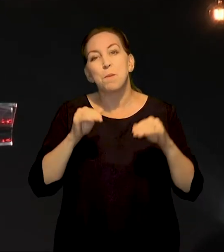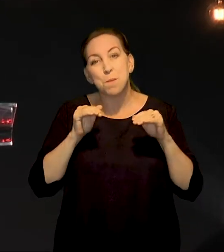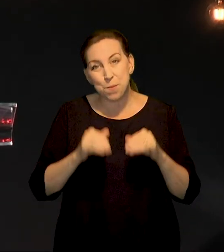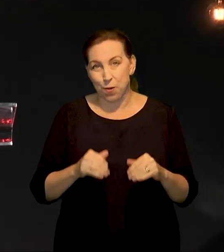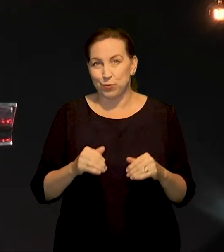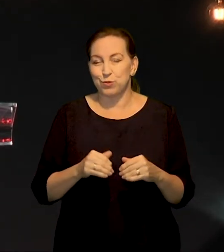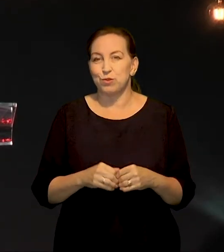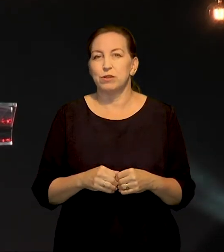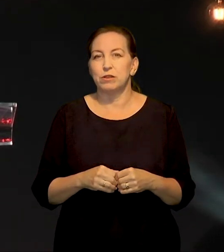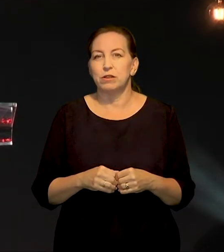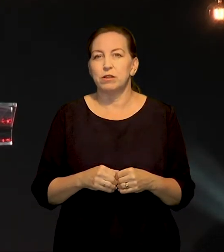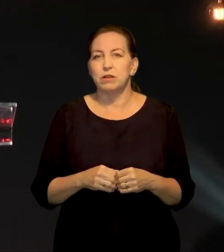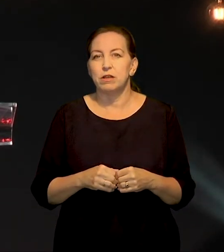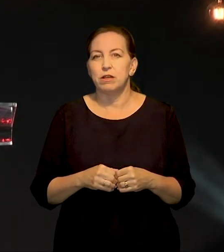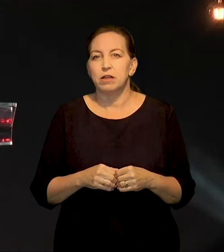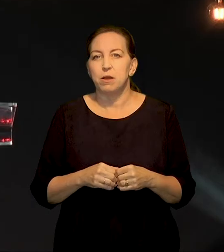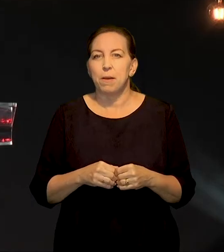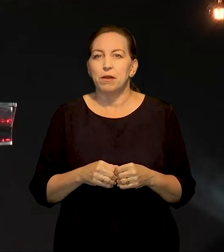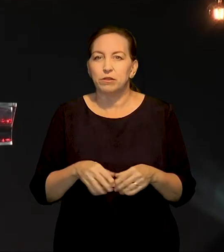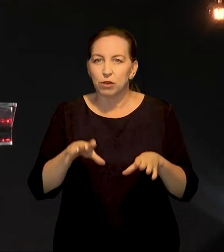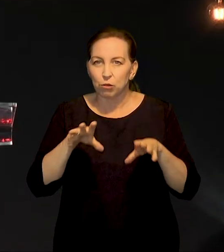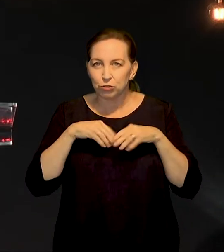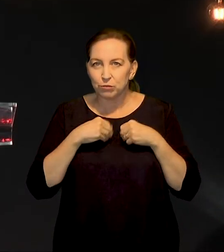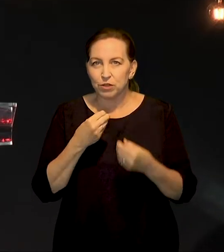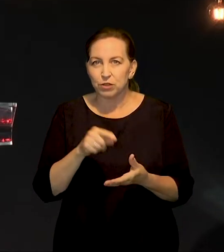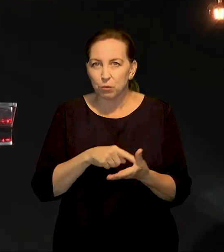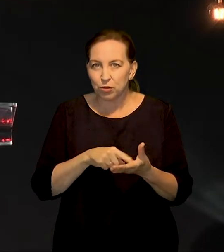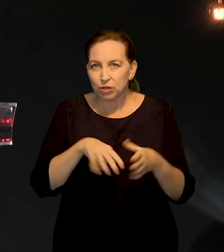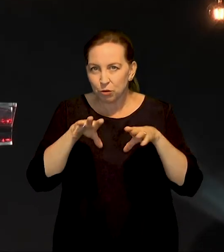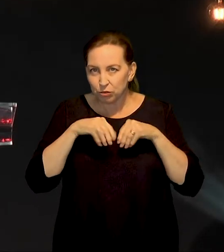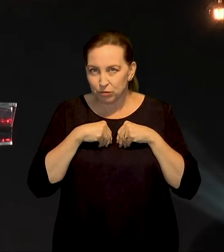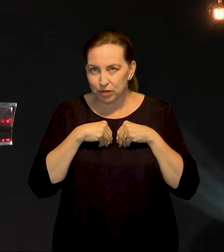Wchodzimy głębiej. Na wakacyjnym kazaniu.